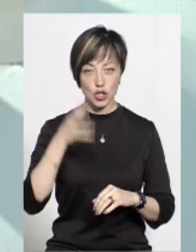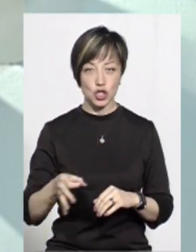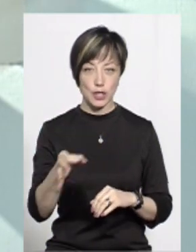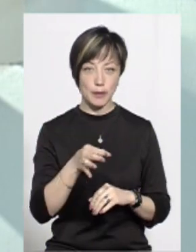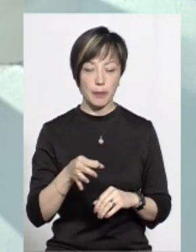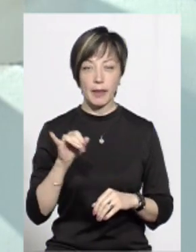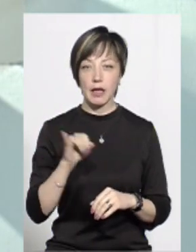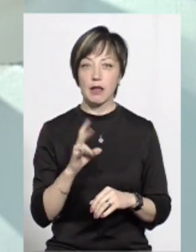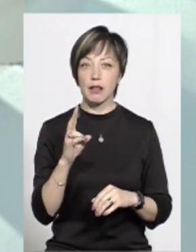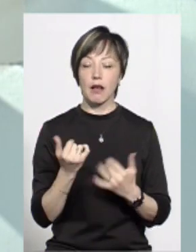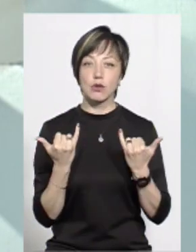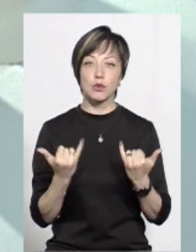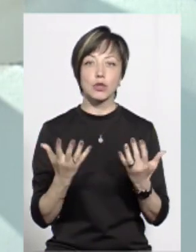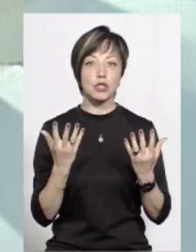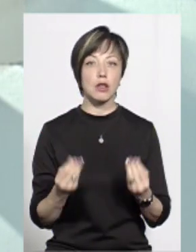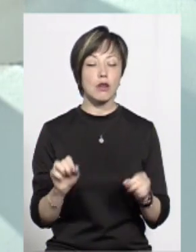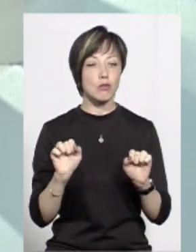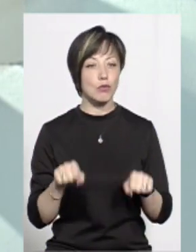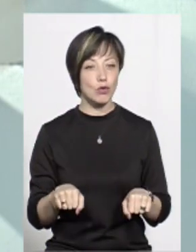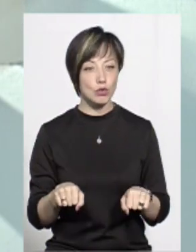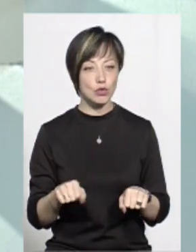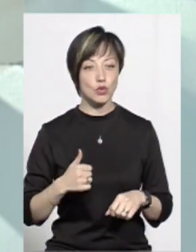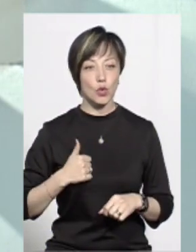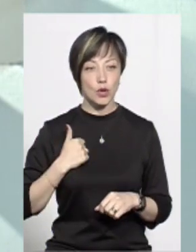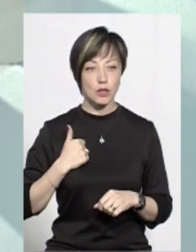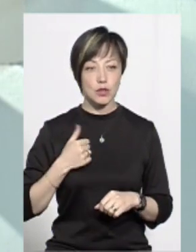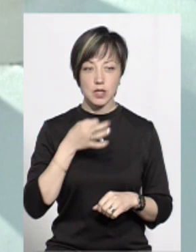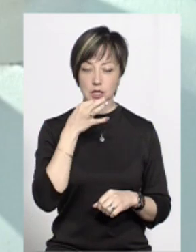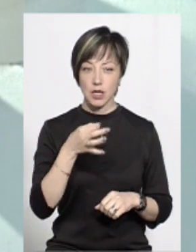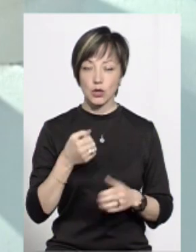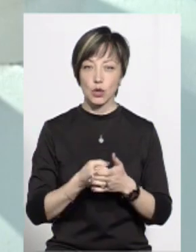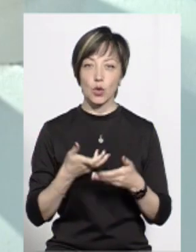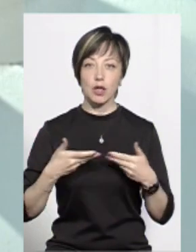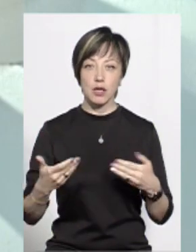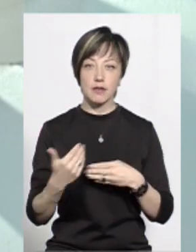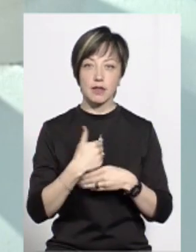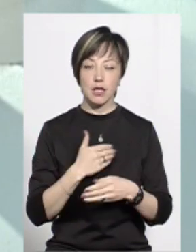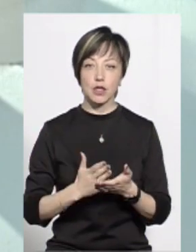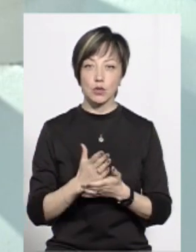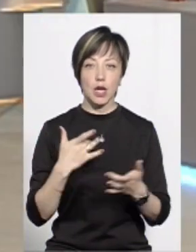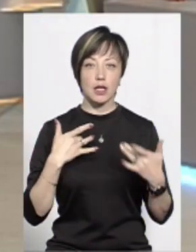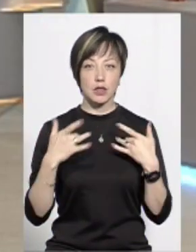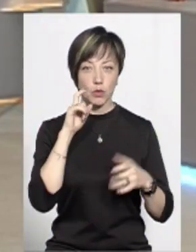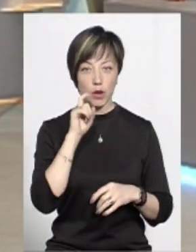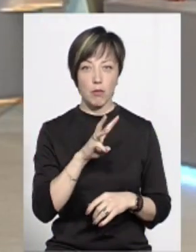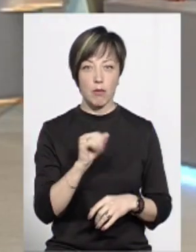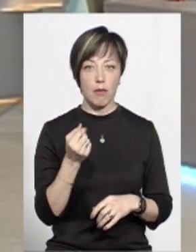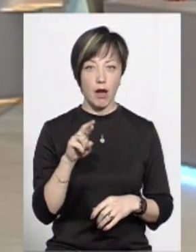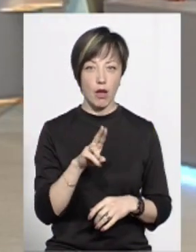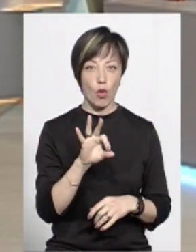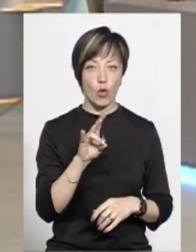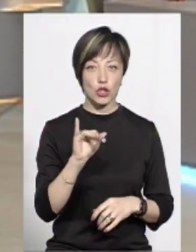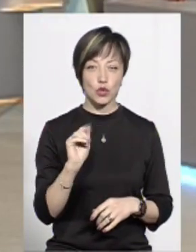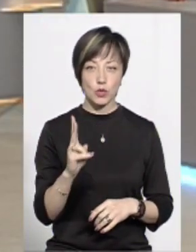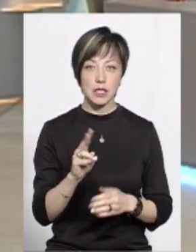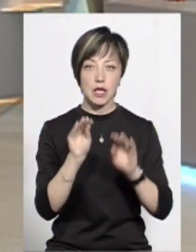Хмельниччини. І на сьогоднішній день можу з гордістю сказати, що до нас вже завітала заслужена артистка України Майя Онищук,